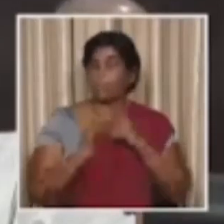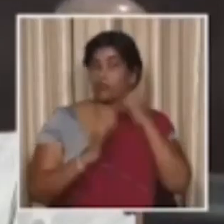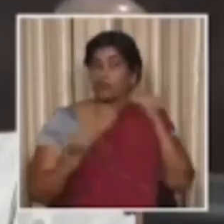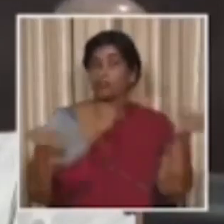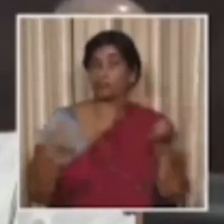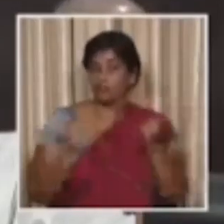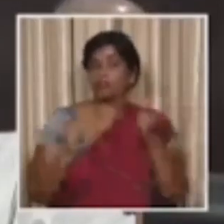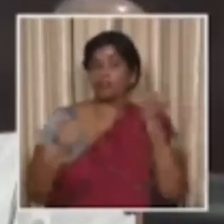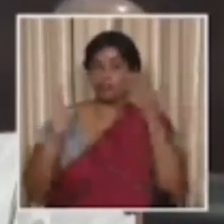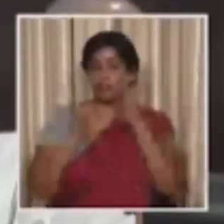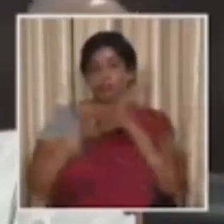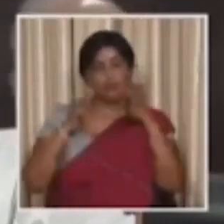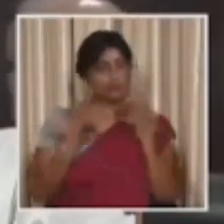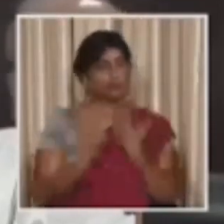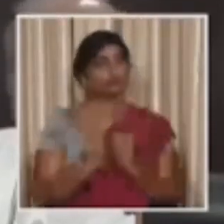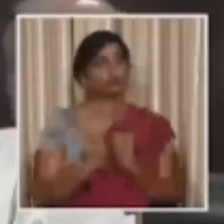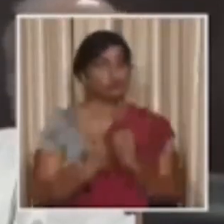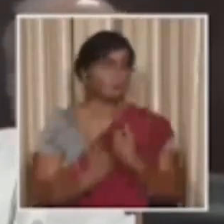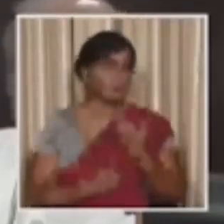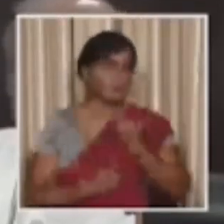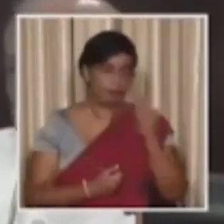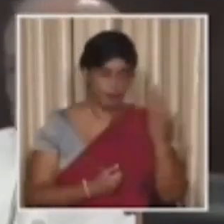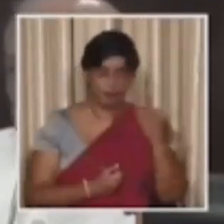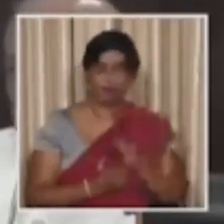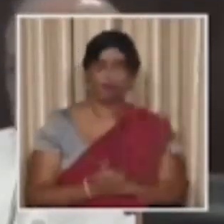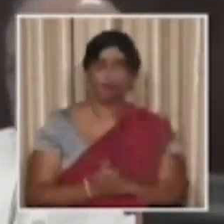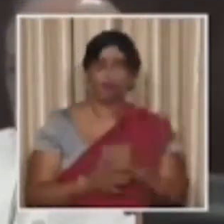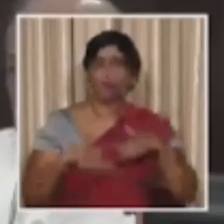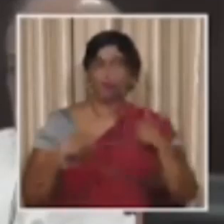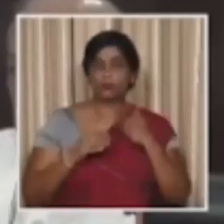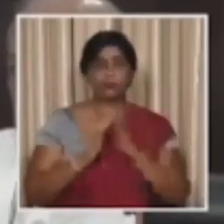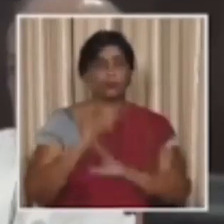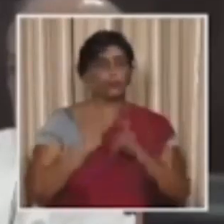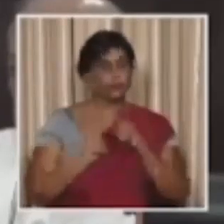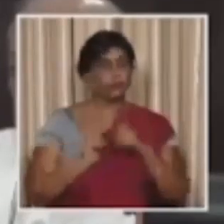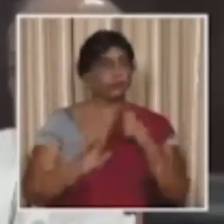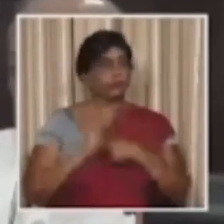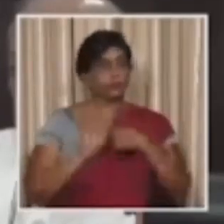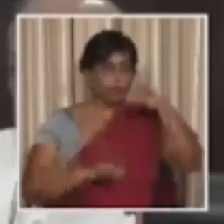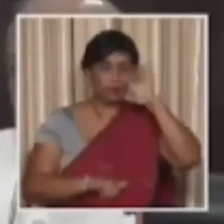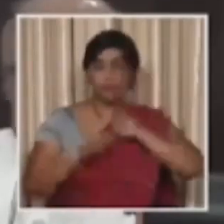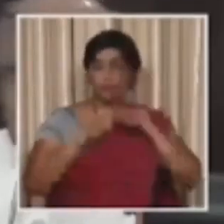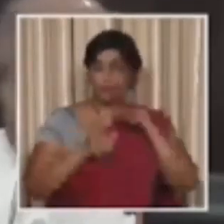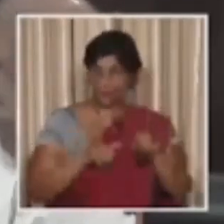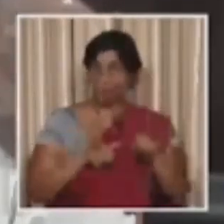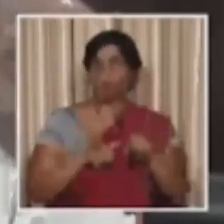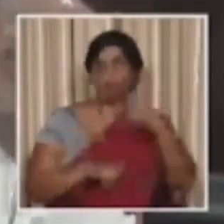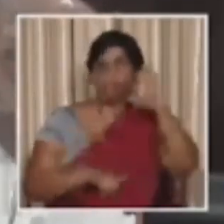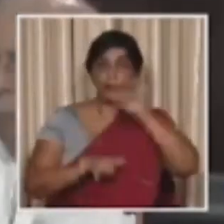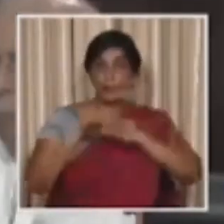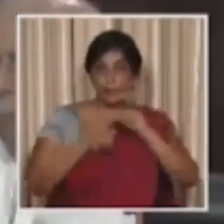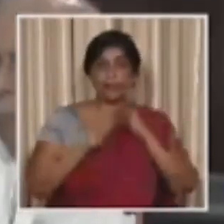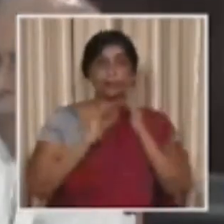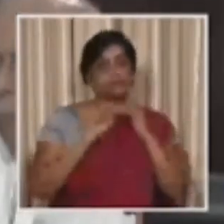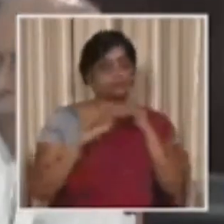ජාත්‍යන්තර වෙළඳපොළ පුළුල් කර ගැනීම අපට හැකියාවක් ලැබෙනවා සෞඛ්‍ය අමාත්‍යාංශයේ දේශීය වෛද්‍ය අංශයේ ආයුර්වේද